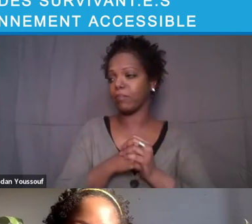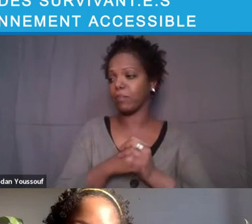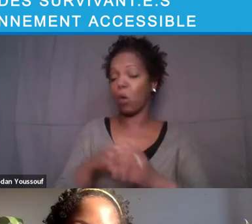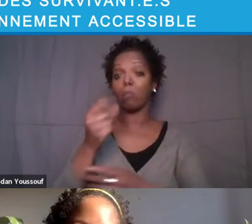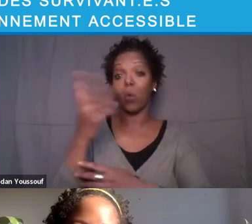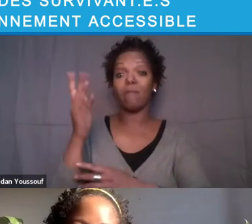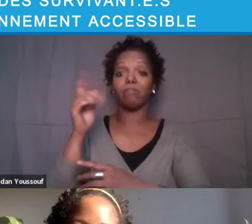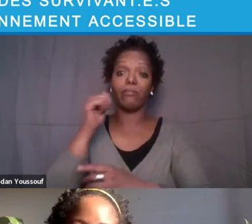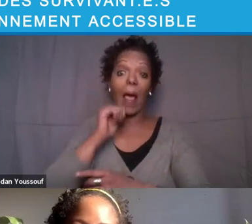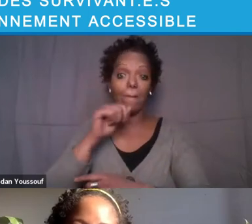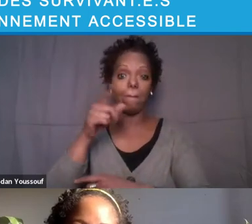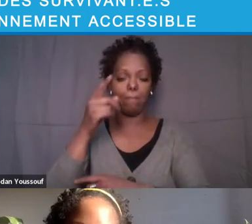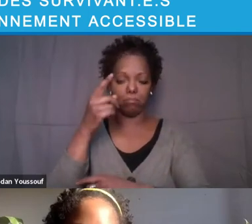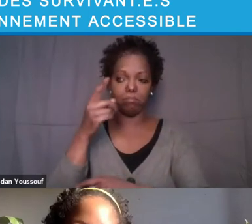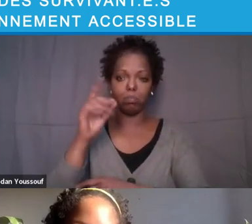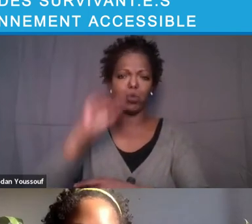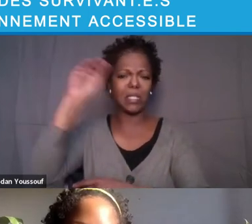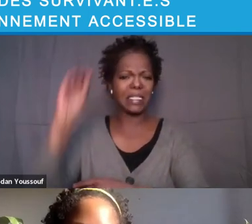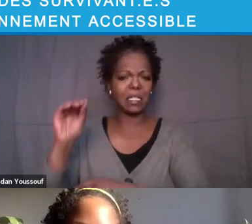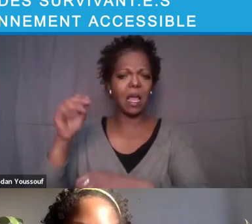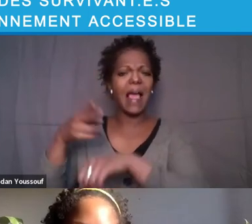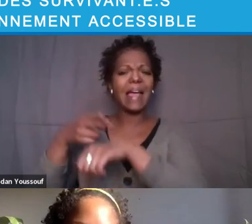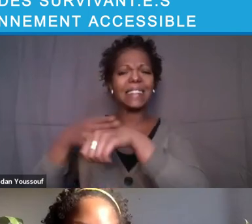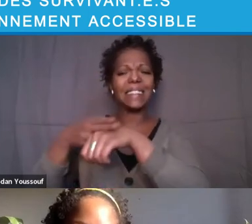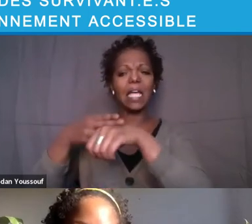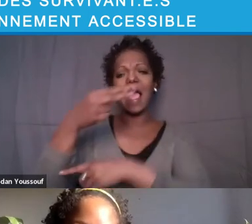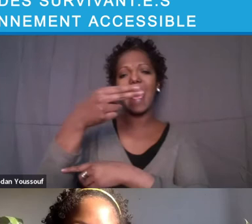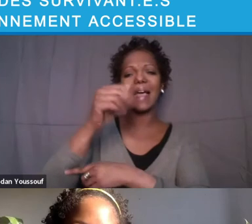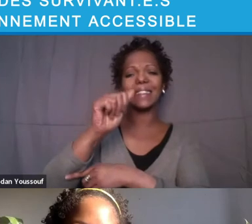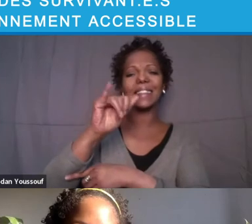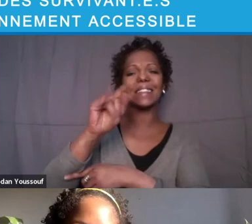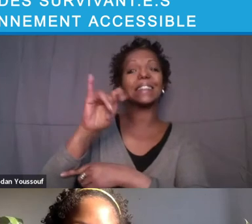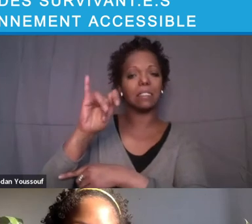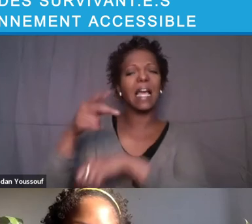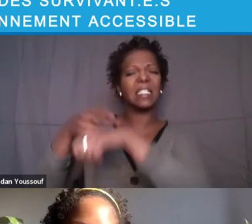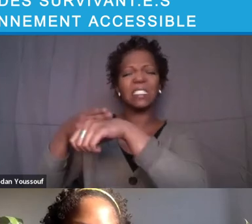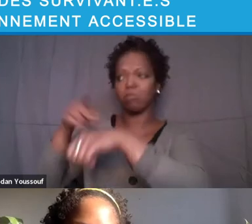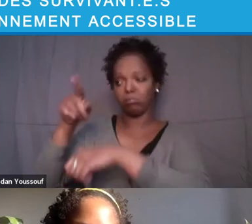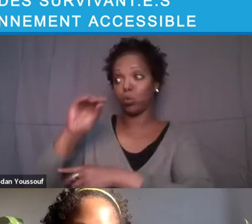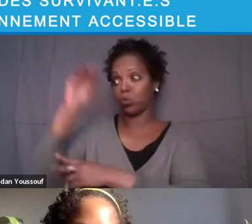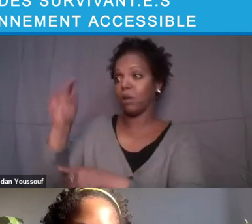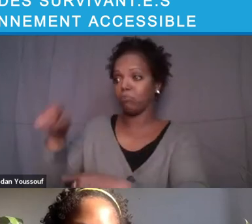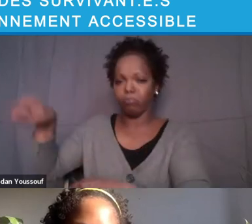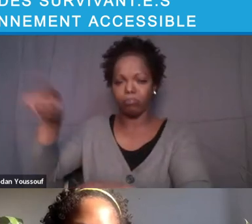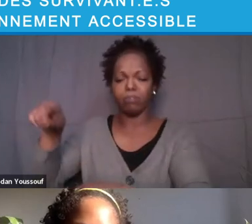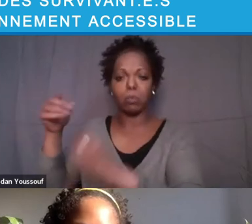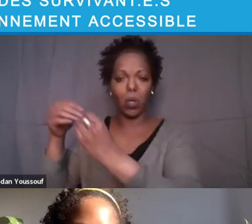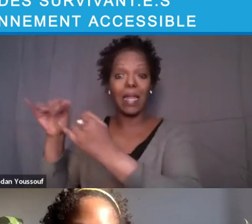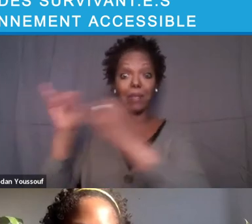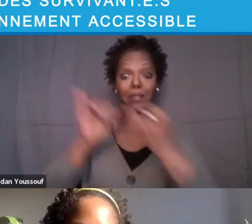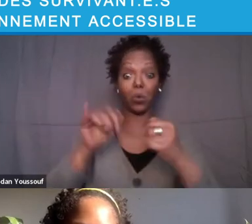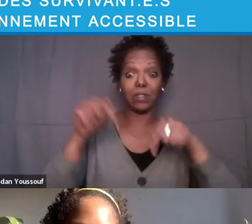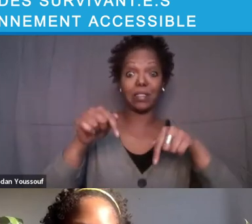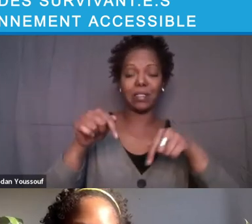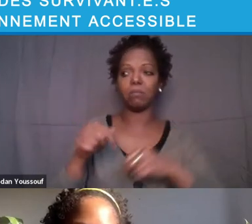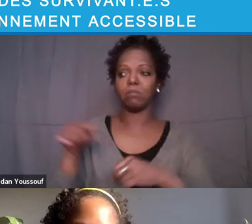femmes sourdes manquent énormément de ressources, d'informations. La majorité des femmes noires